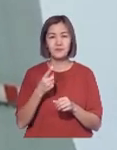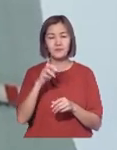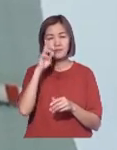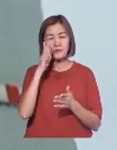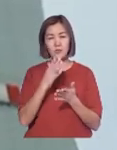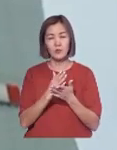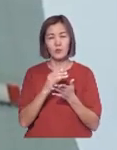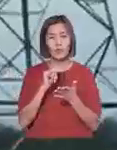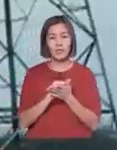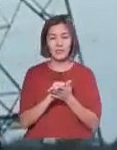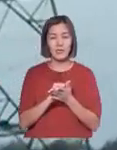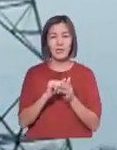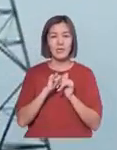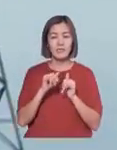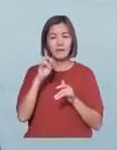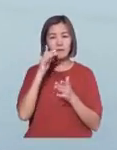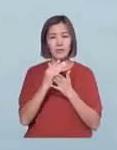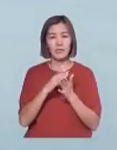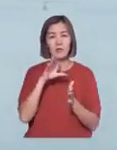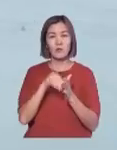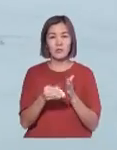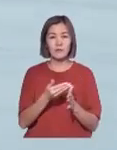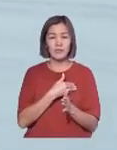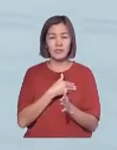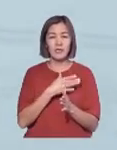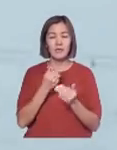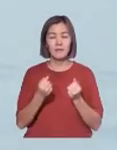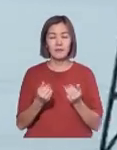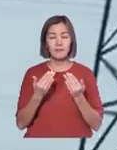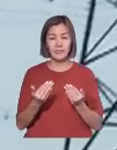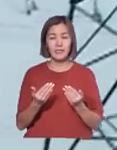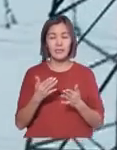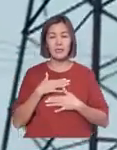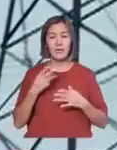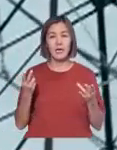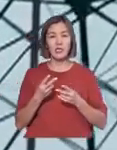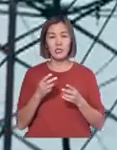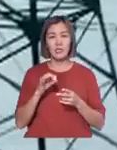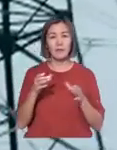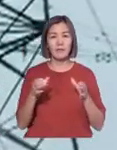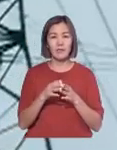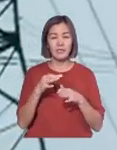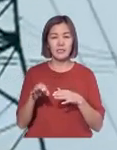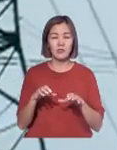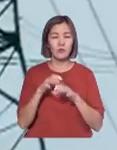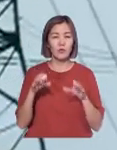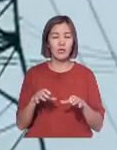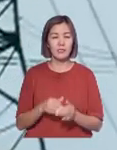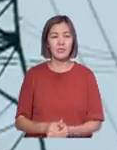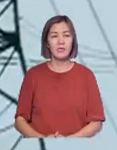елде орналасқан. Дамыған елдердің қатарына қосыламыз десек, бізге де АЭС қажет, дейді облыстық аманат партиясы филиалының